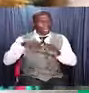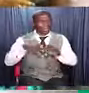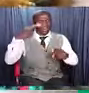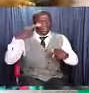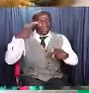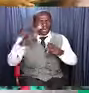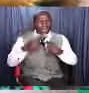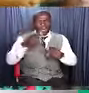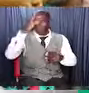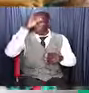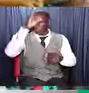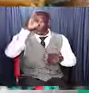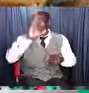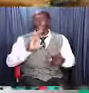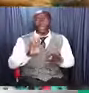Bwana.